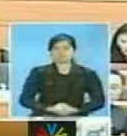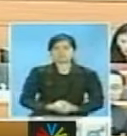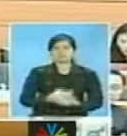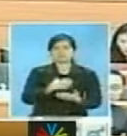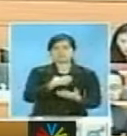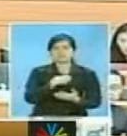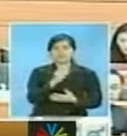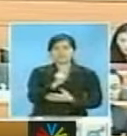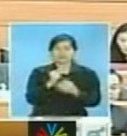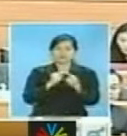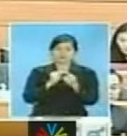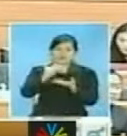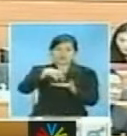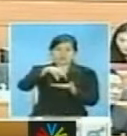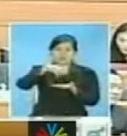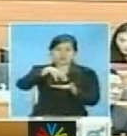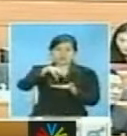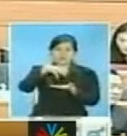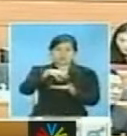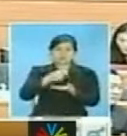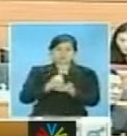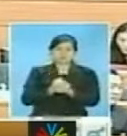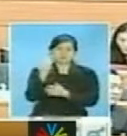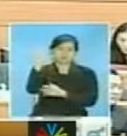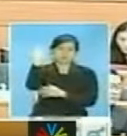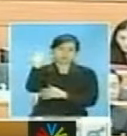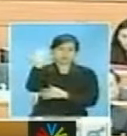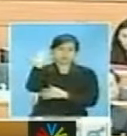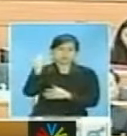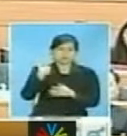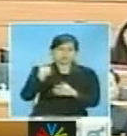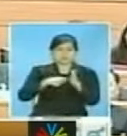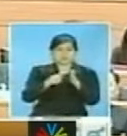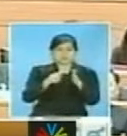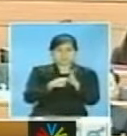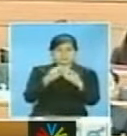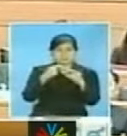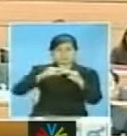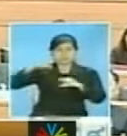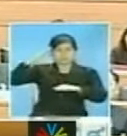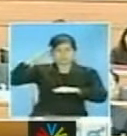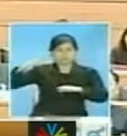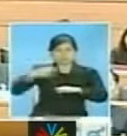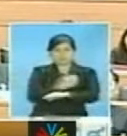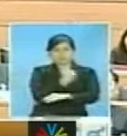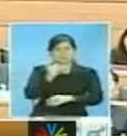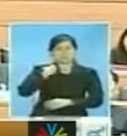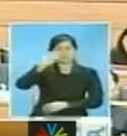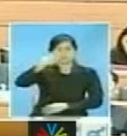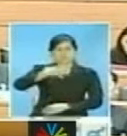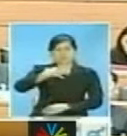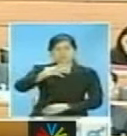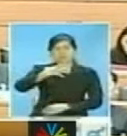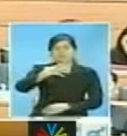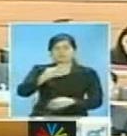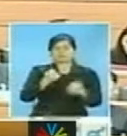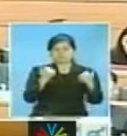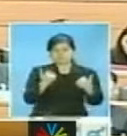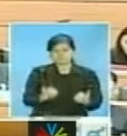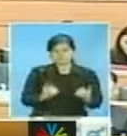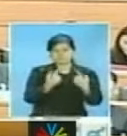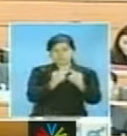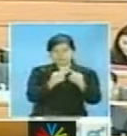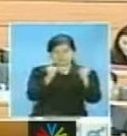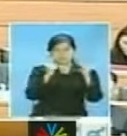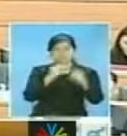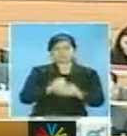ย้อนรอยไปหาอดีตว่าเหตุผลในการยึดอำนาจ 4ข้อนั้นวันนี้มันไม่